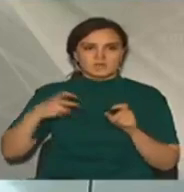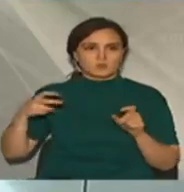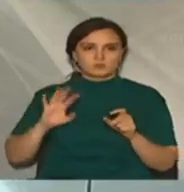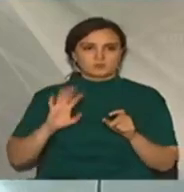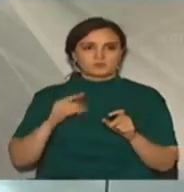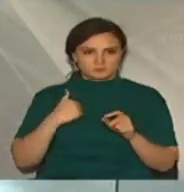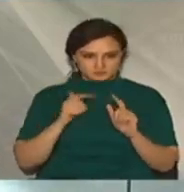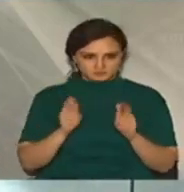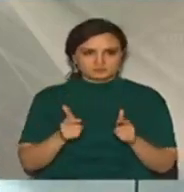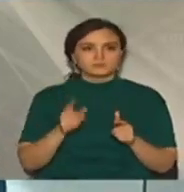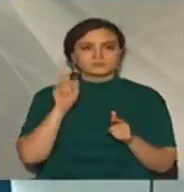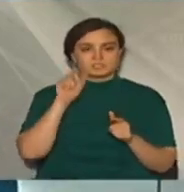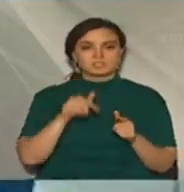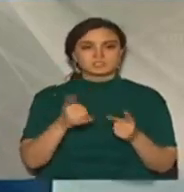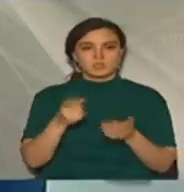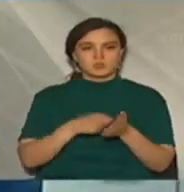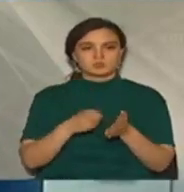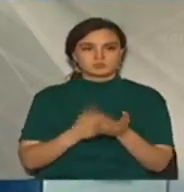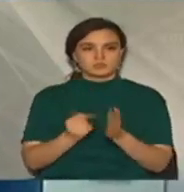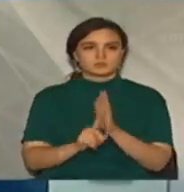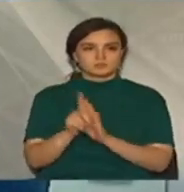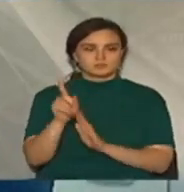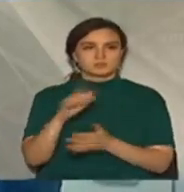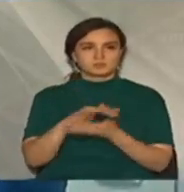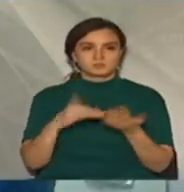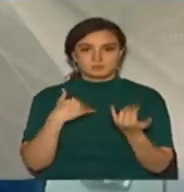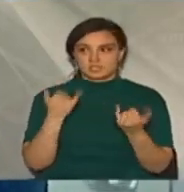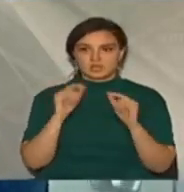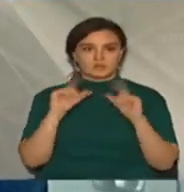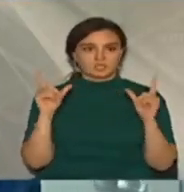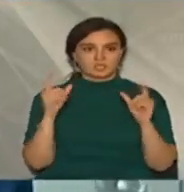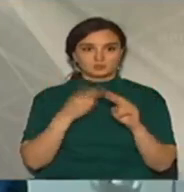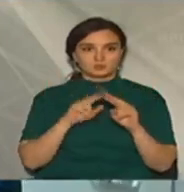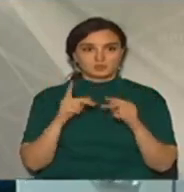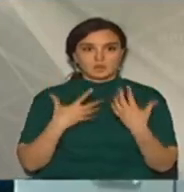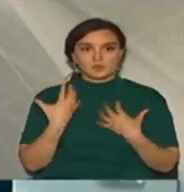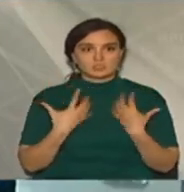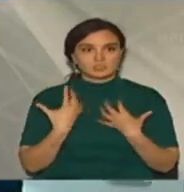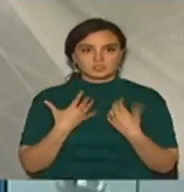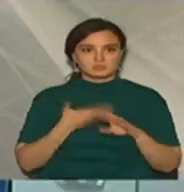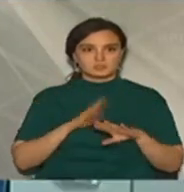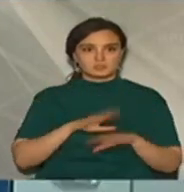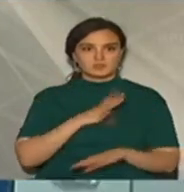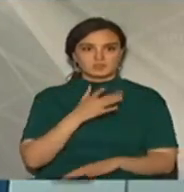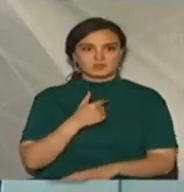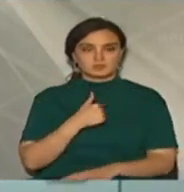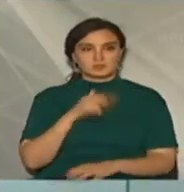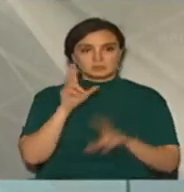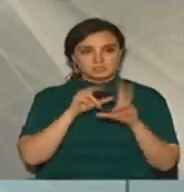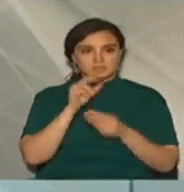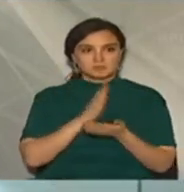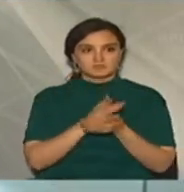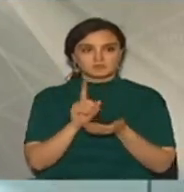მიმდინარეობს გამოძიება, იცით თქვენ, რომ ჯერ ახლა გამოვიხედეთ თვალში, იმიტომ რომ ემოციონალურად ძალიან ძიმეთ ვიყავით. მე იმედი მაქვს,